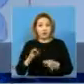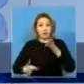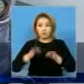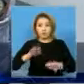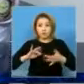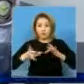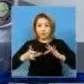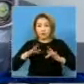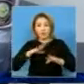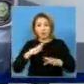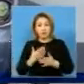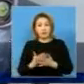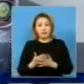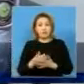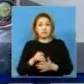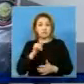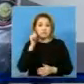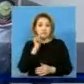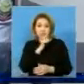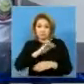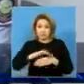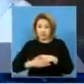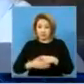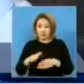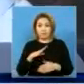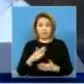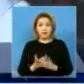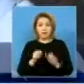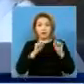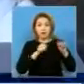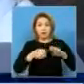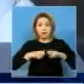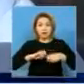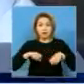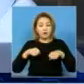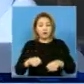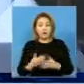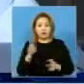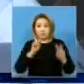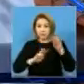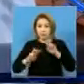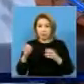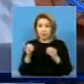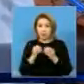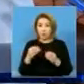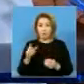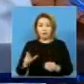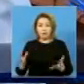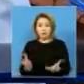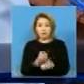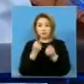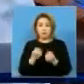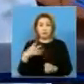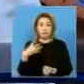онлайн түрде шыққан соң сотталушы жасырынып қалған. Айтып өтейік, құқық қорғаушылар жыл басынан бері іздеуде жүрген 10 қылмыскерді ұстады.